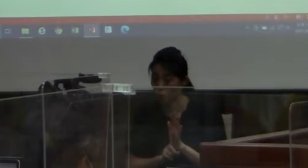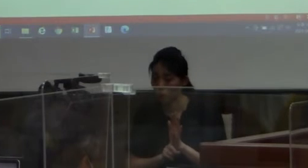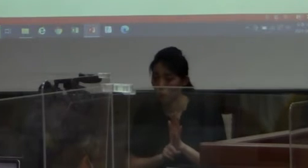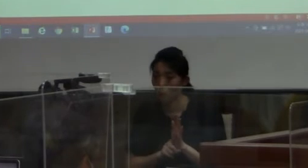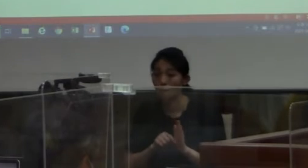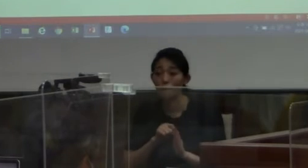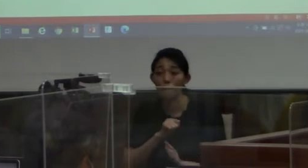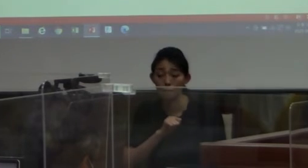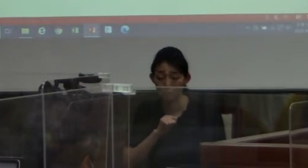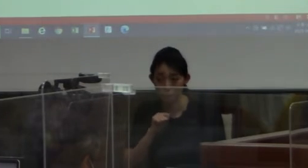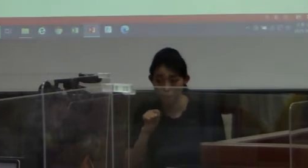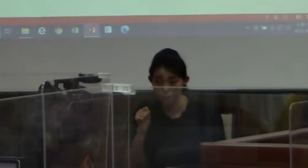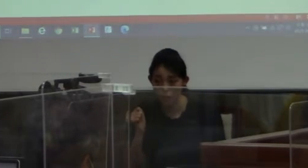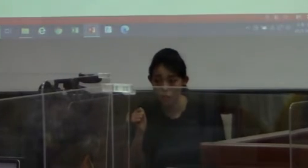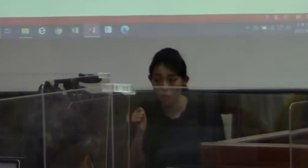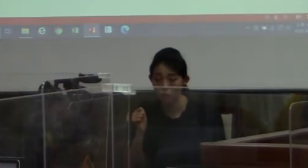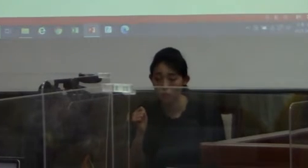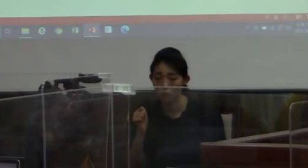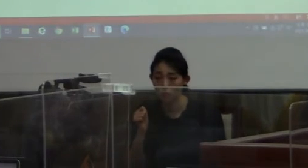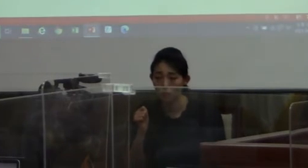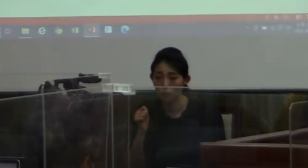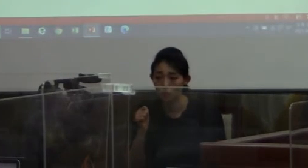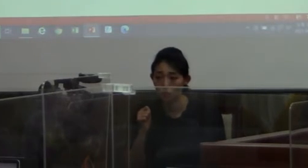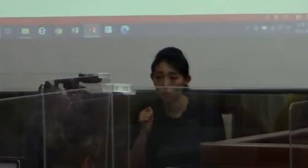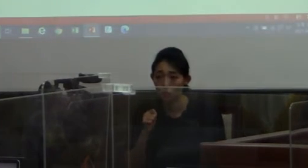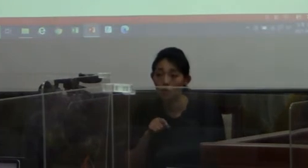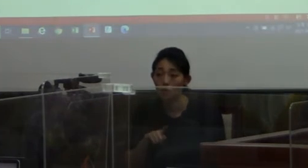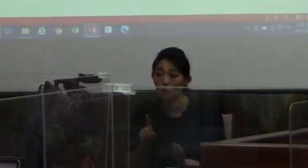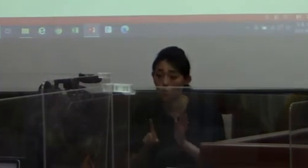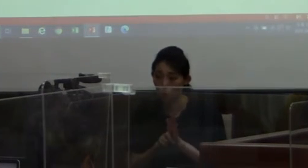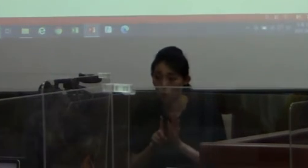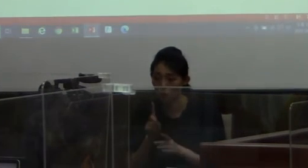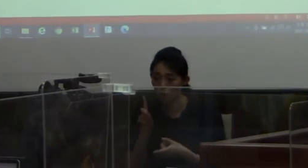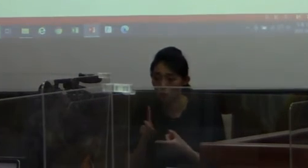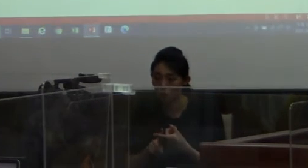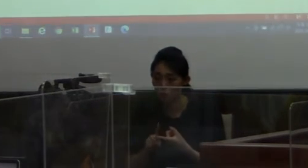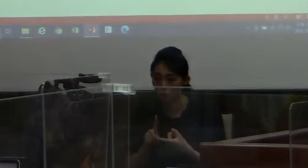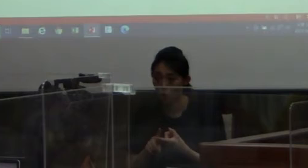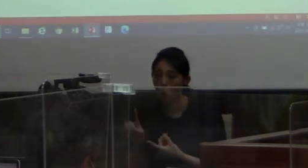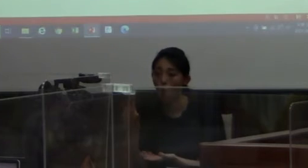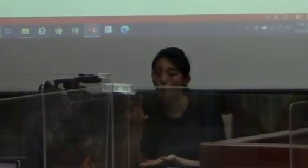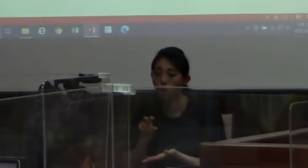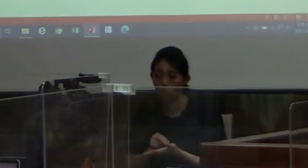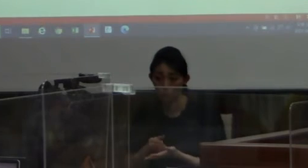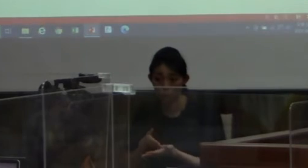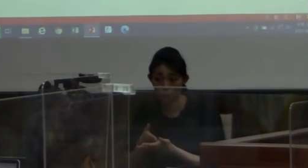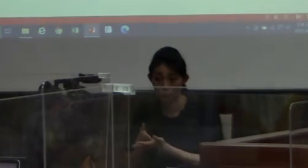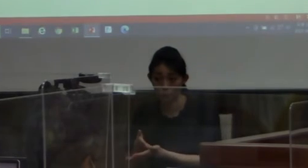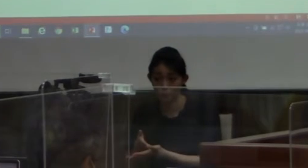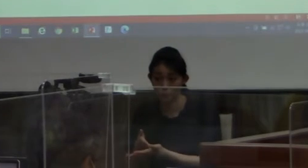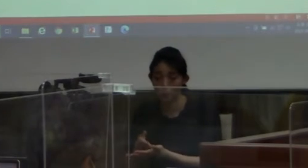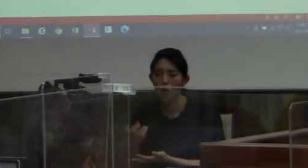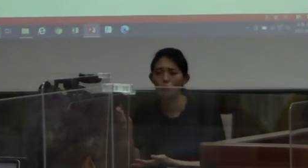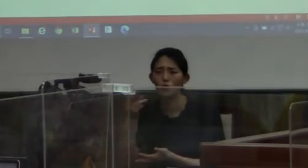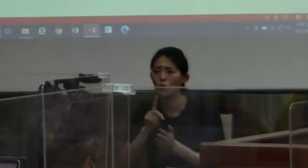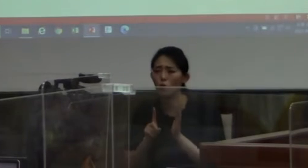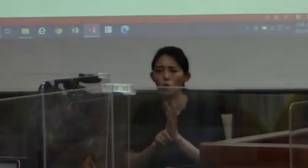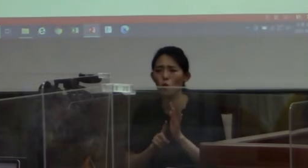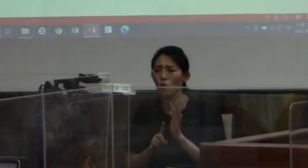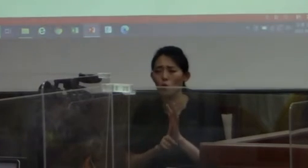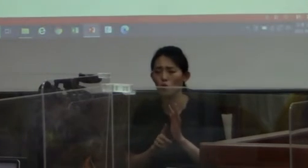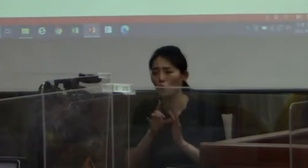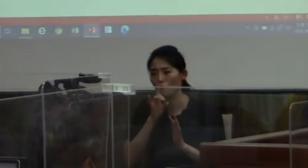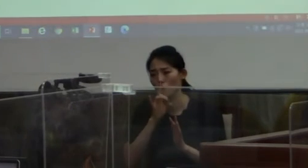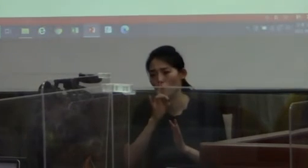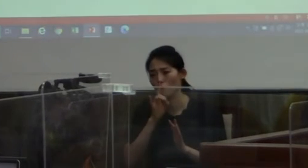할 때는 이 재공고에 대해서 문제를 제기를 했습니다. 이 재공고는 있을 수 없다.